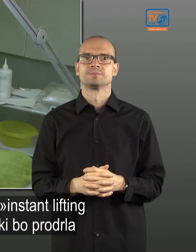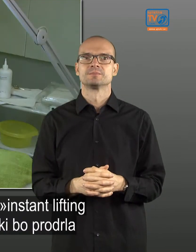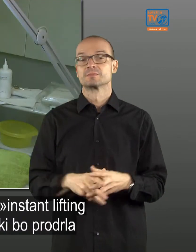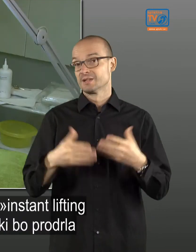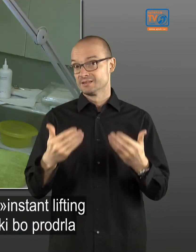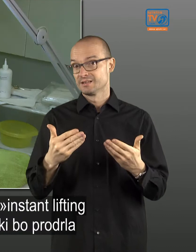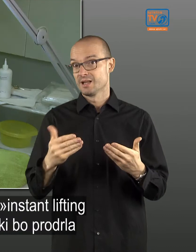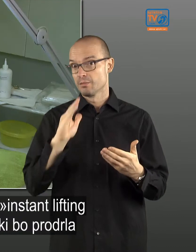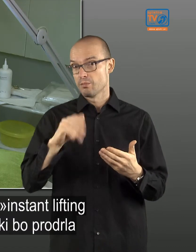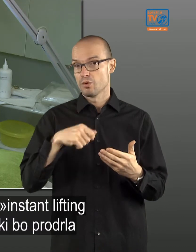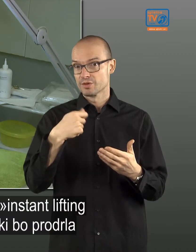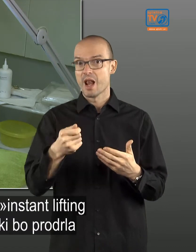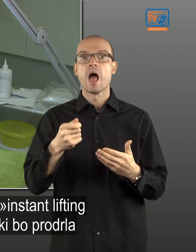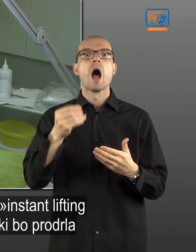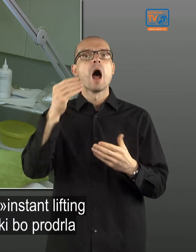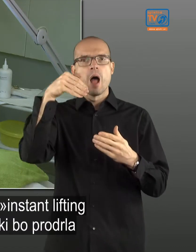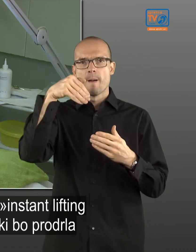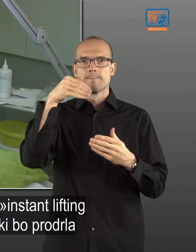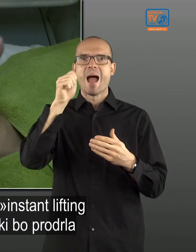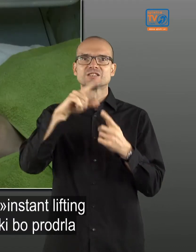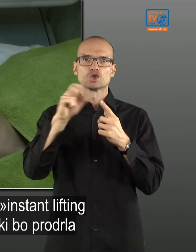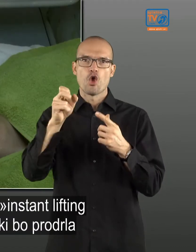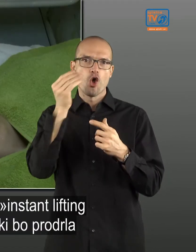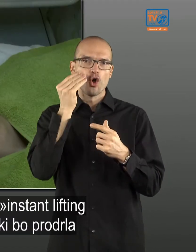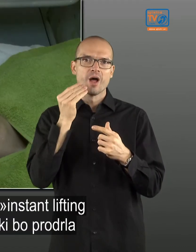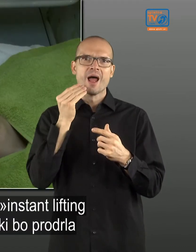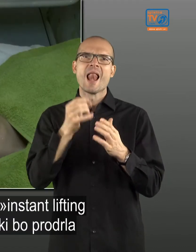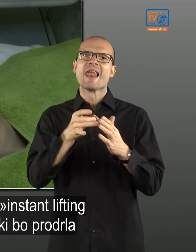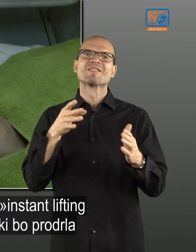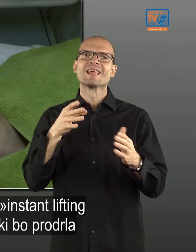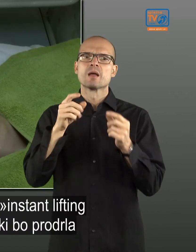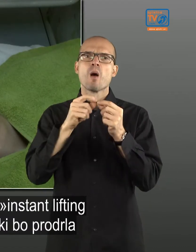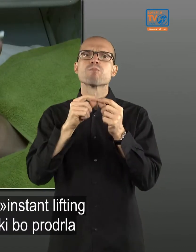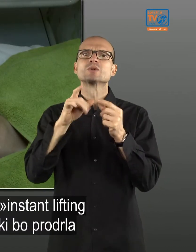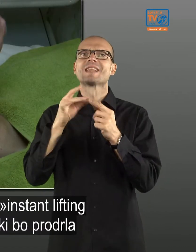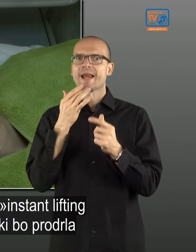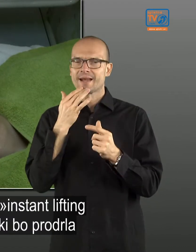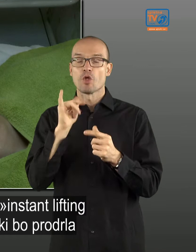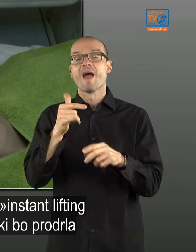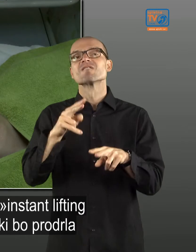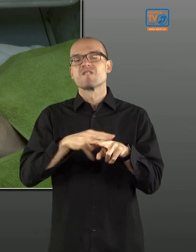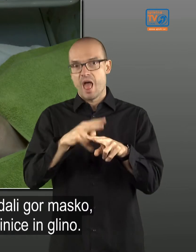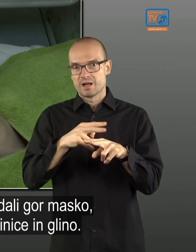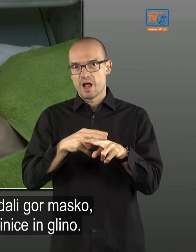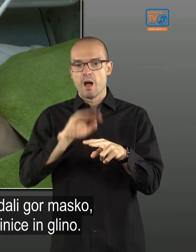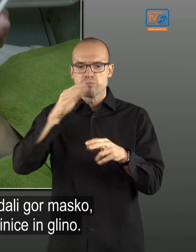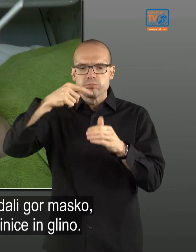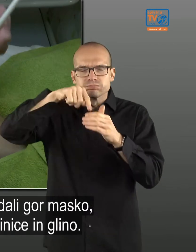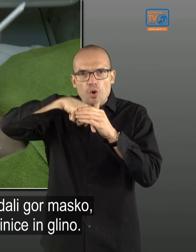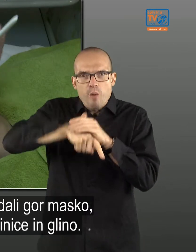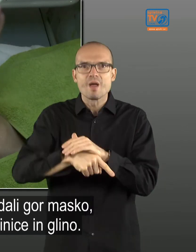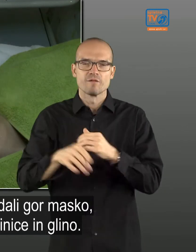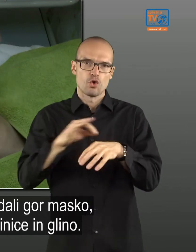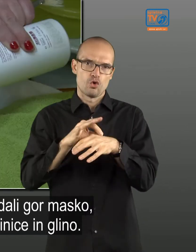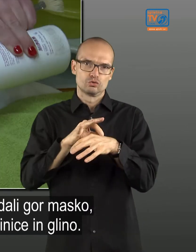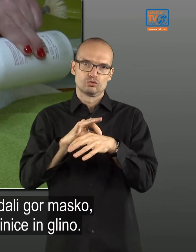Zdaj bomo pa dali masko Instant Lifting Booster, to je vlaga, ki bo prodrla globje v kožo,